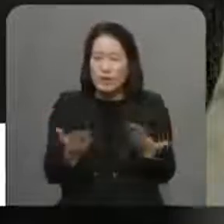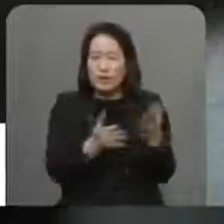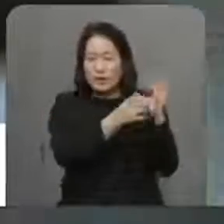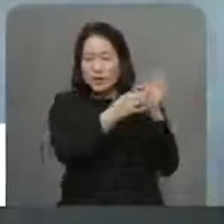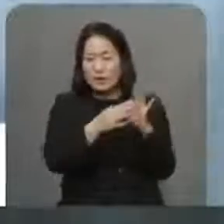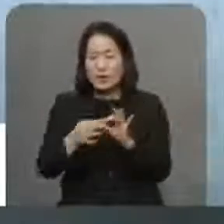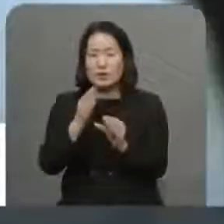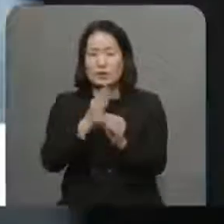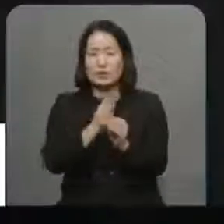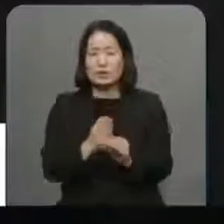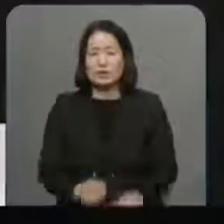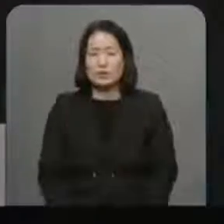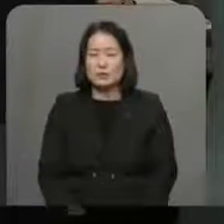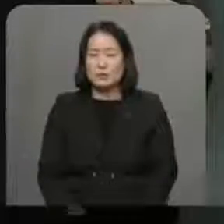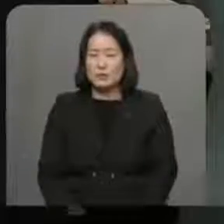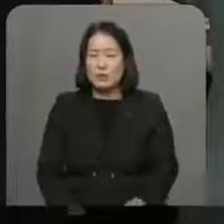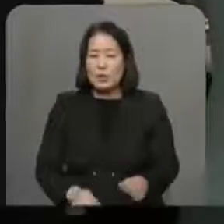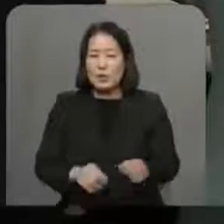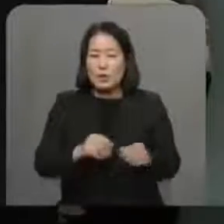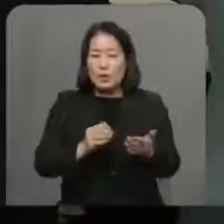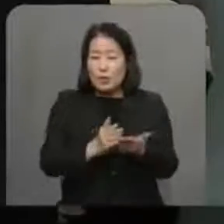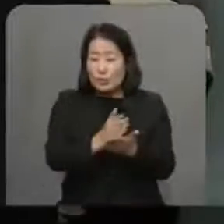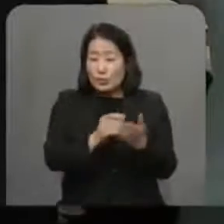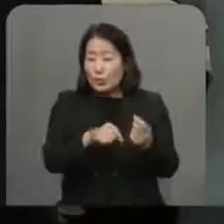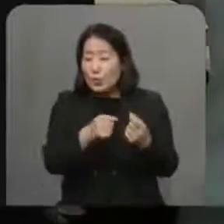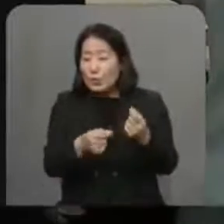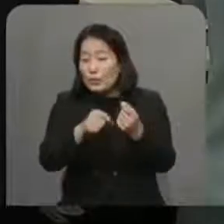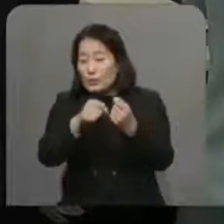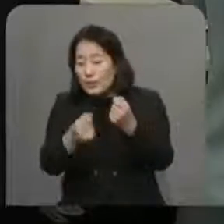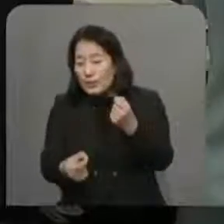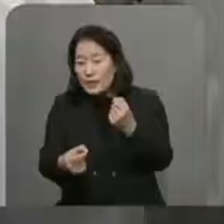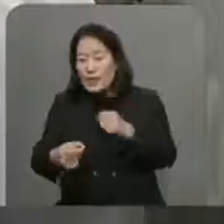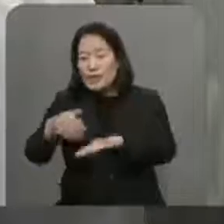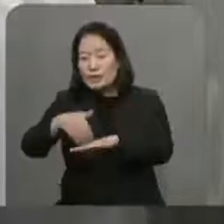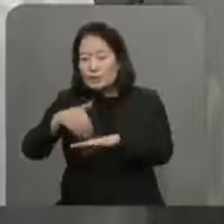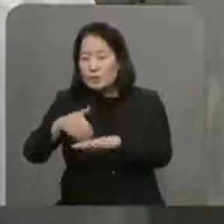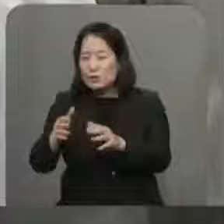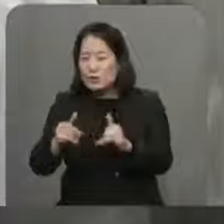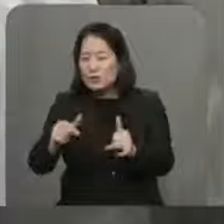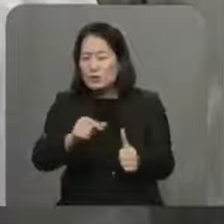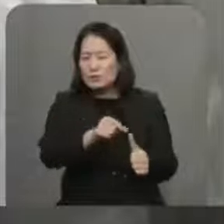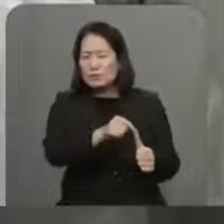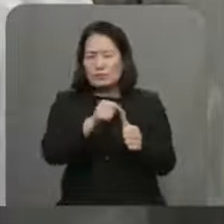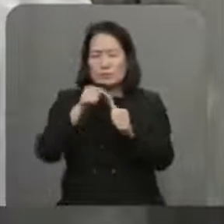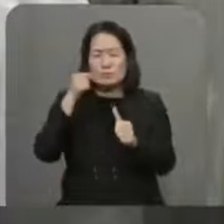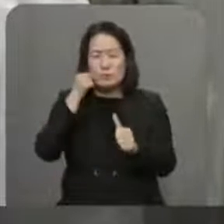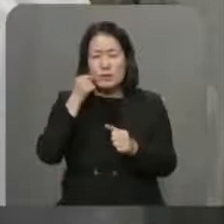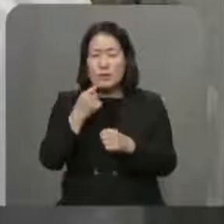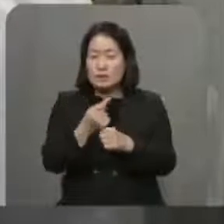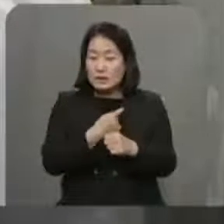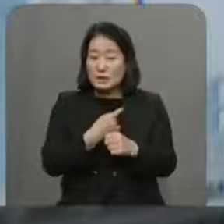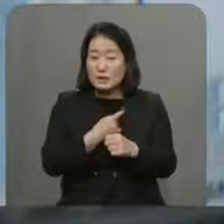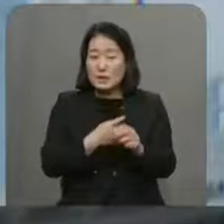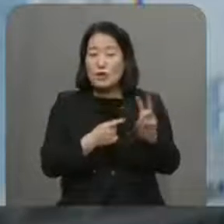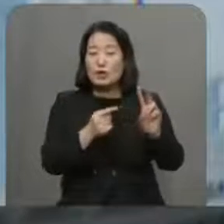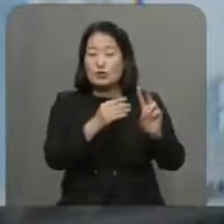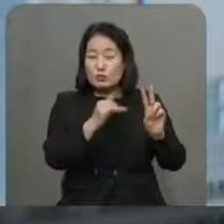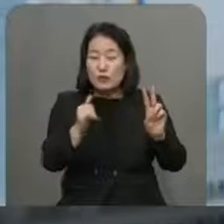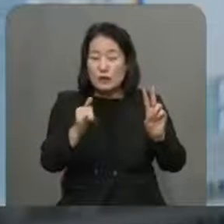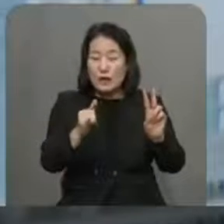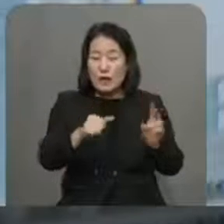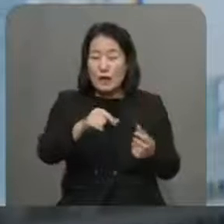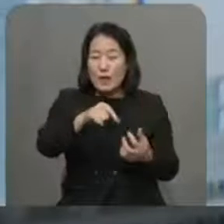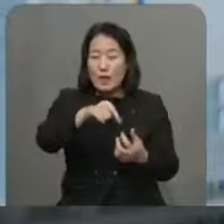투입됩니다. 전문의 밑에도 전공의를 구하기 힘들어졌기 때문입니다. 지난해엔 전공의 2명을 뽑으려고